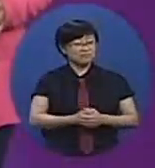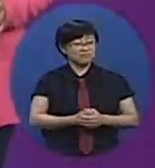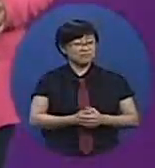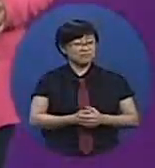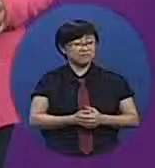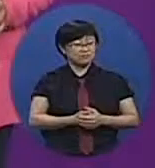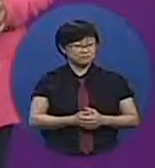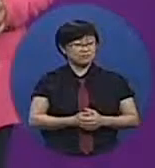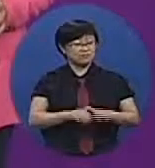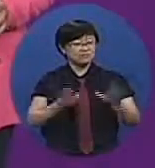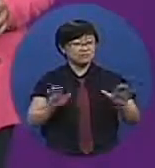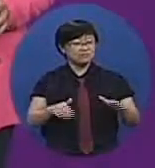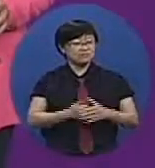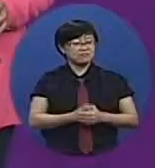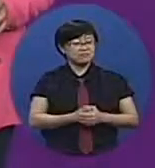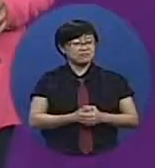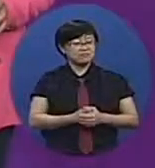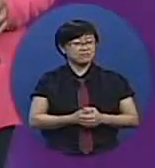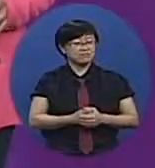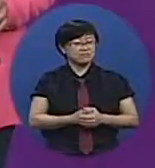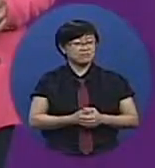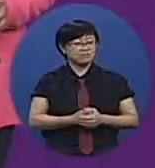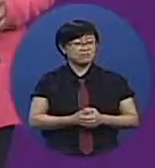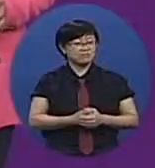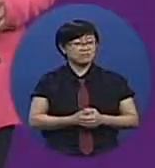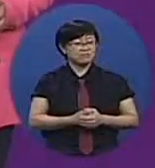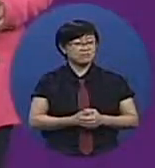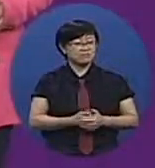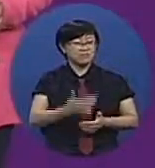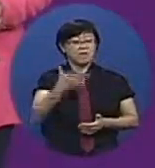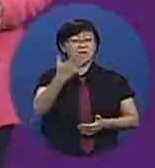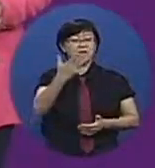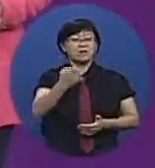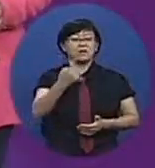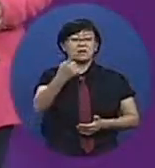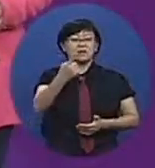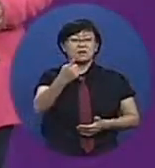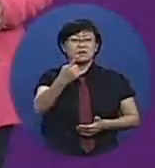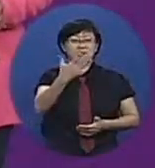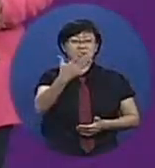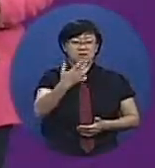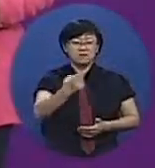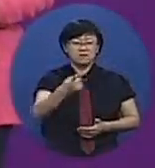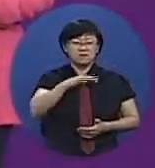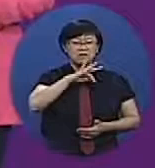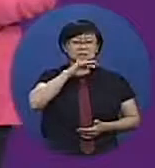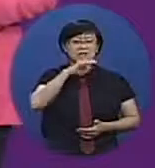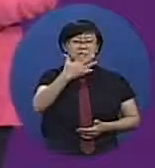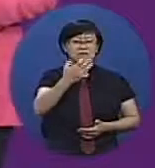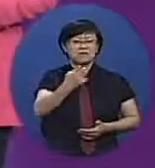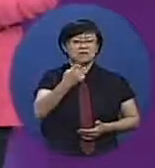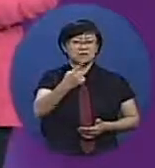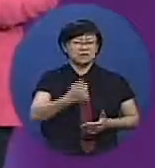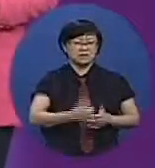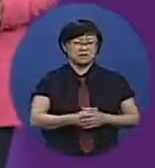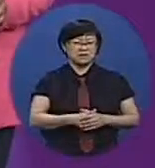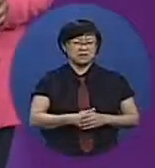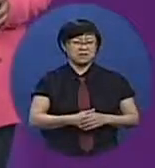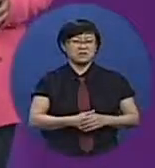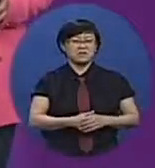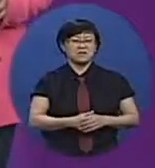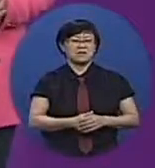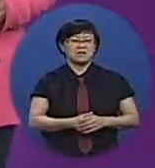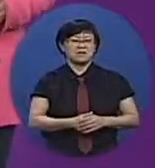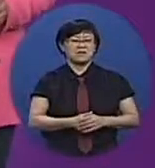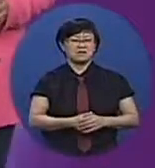예. 올해 몇이시라 그러셨죠? 아 8학년 1반. 아이고. 예. 8학년